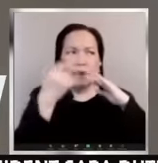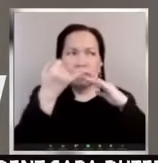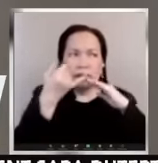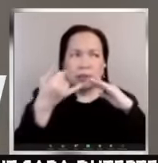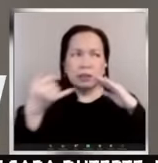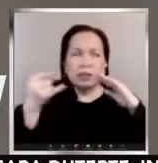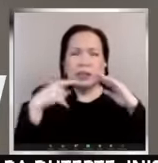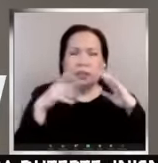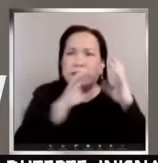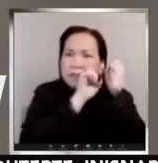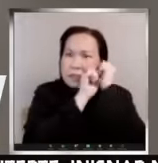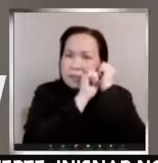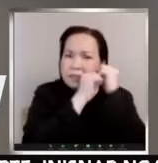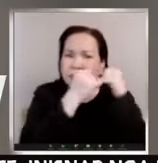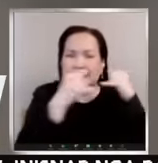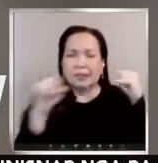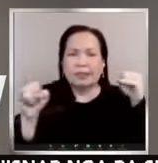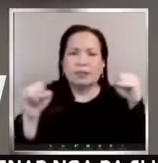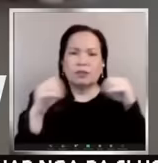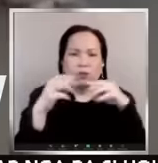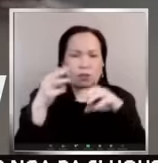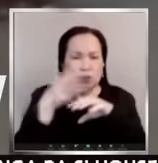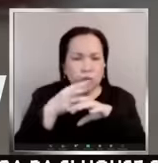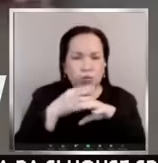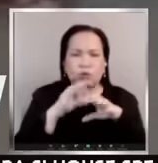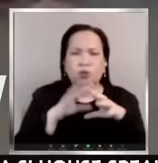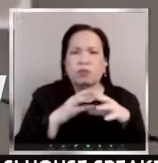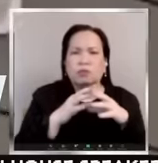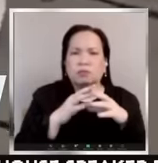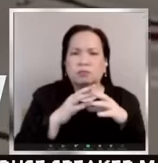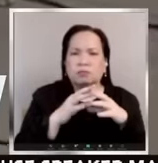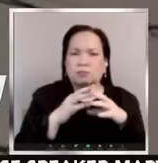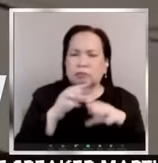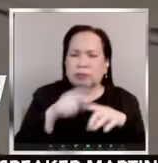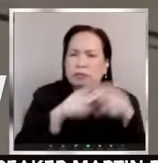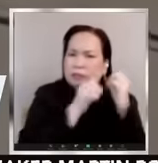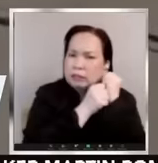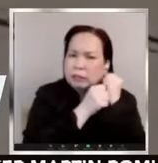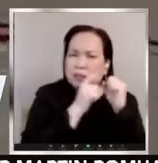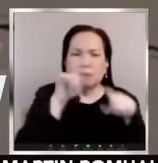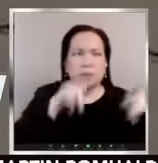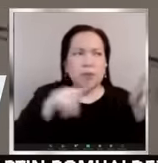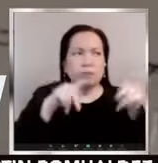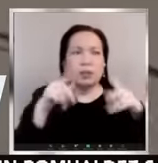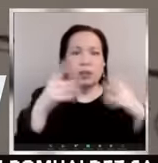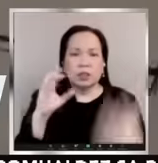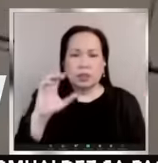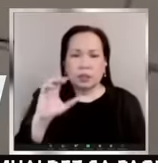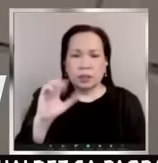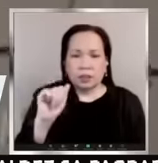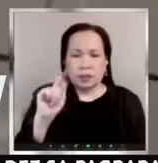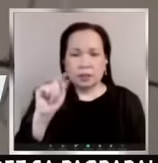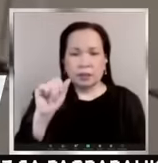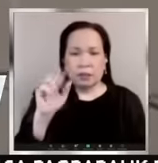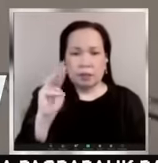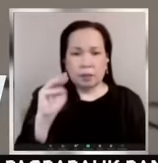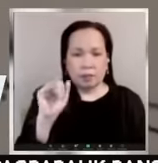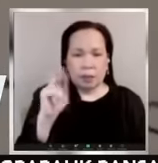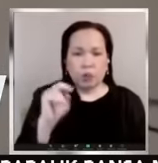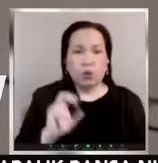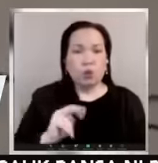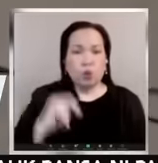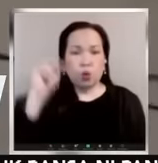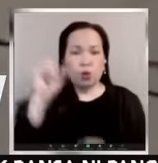ng makakapitan ang ilang residente ng barangay Ipil-Ipil sa Katarman, Northern Samar. Pilit na nilangoy ng ilan ang